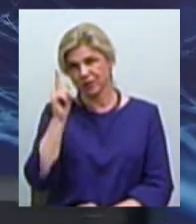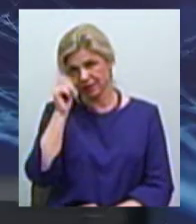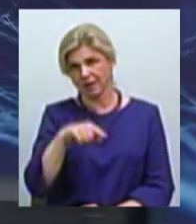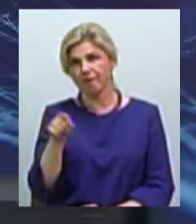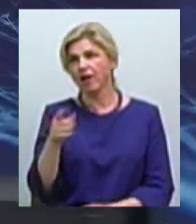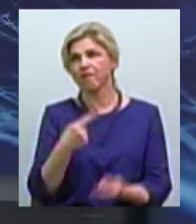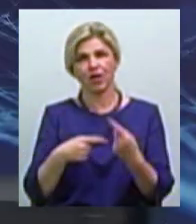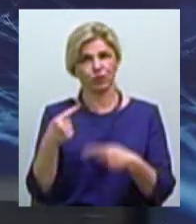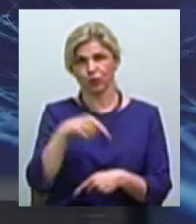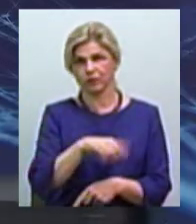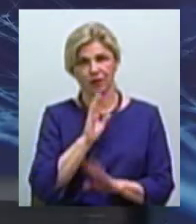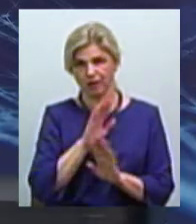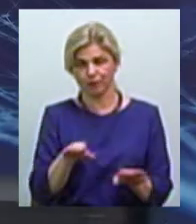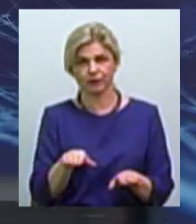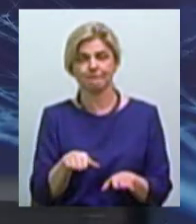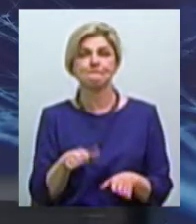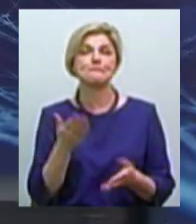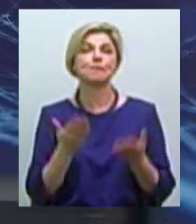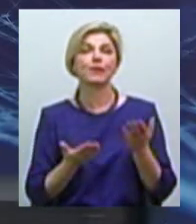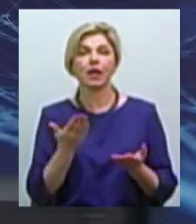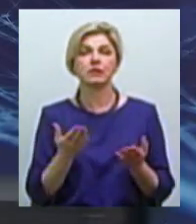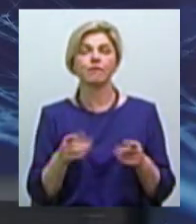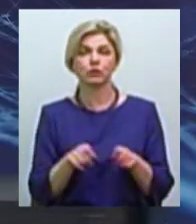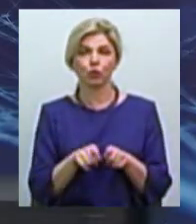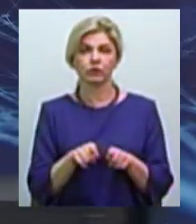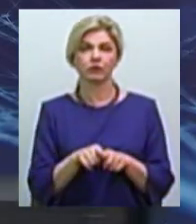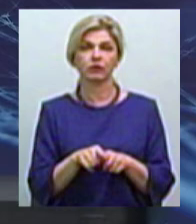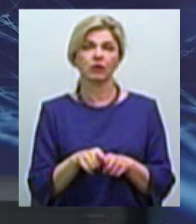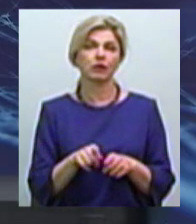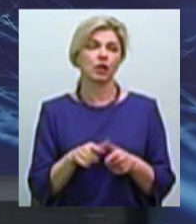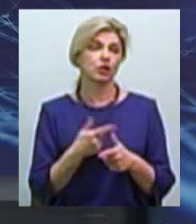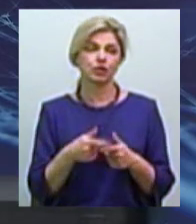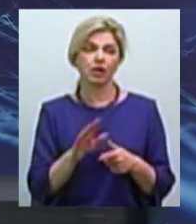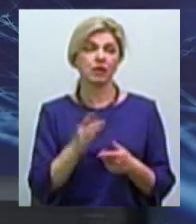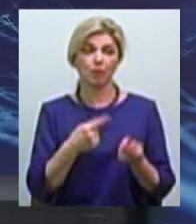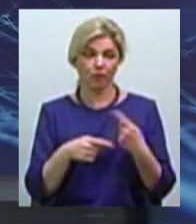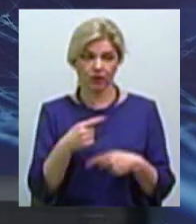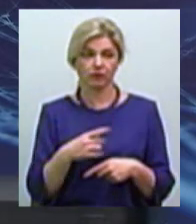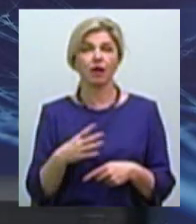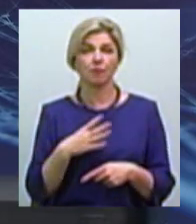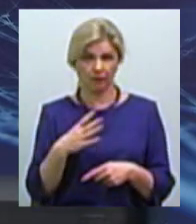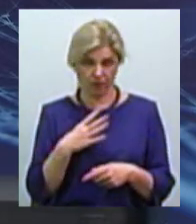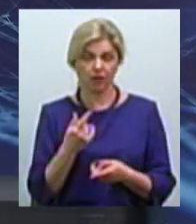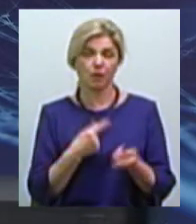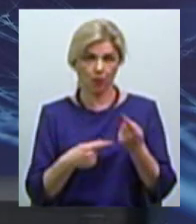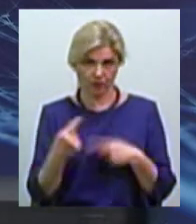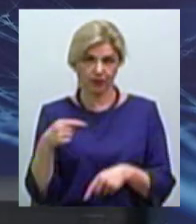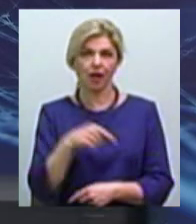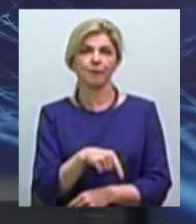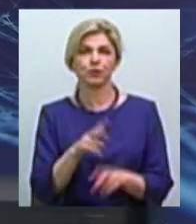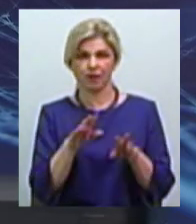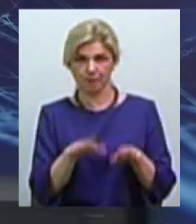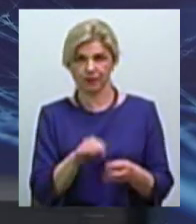не повернетесь. Так, а якщо все ж таки, чи не повертаєтесь? Повертаємося, звичайно. Повертаємося,